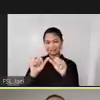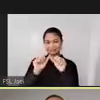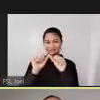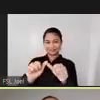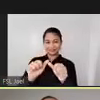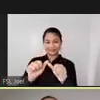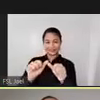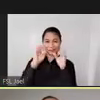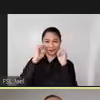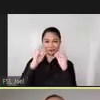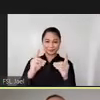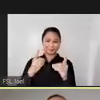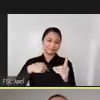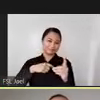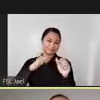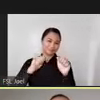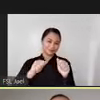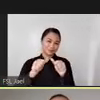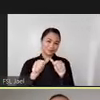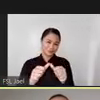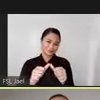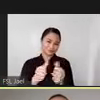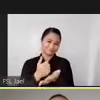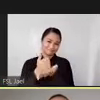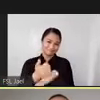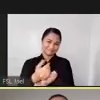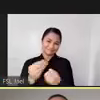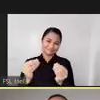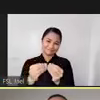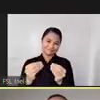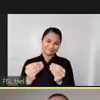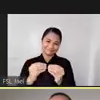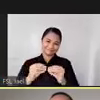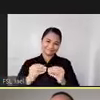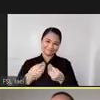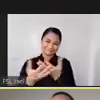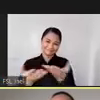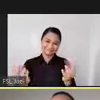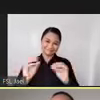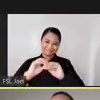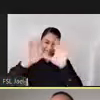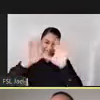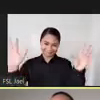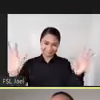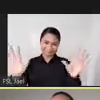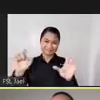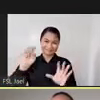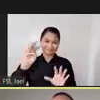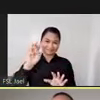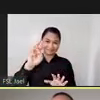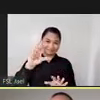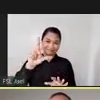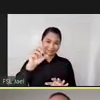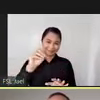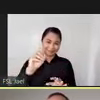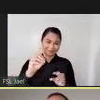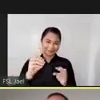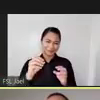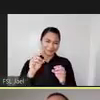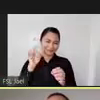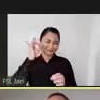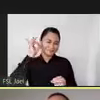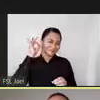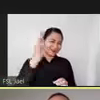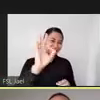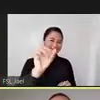Foundation, lalong-lalo na sa pinakamalalayong paaralan sa ating bansa. Katulad nito at ng solar electrification programs